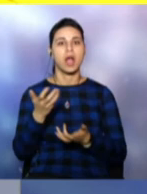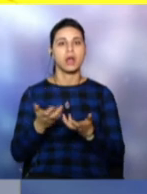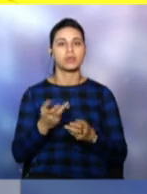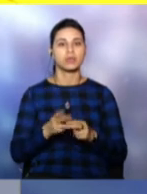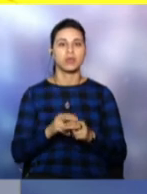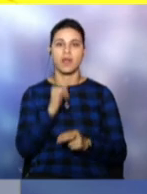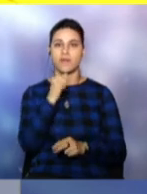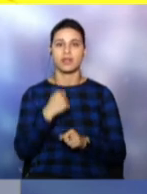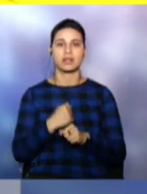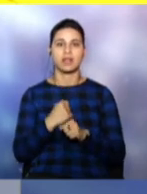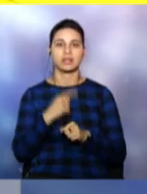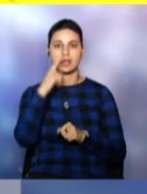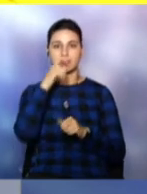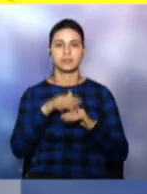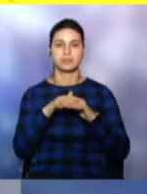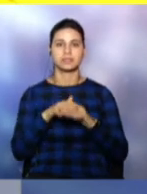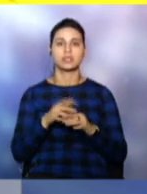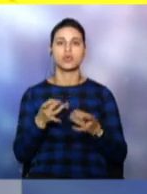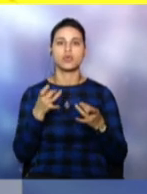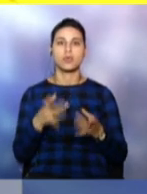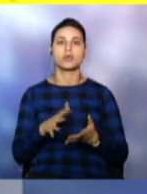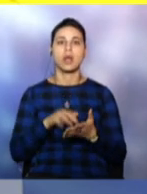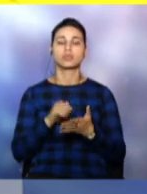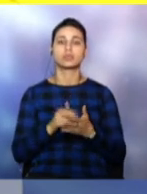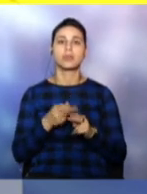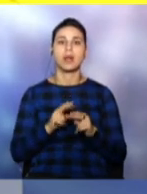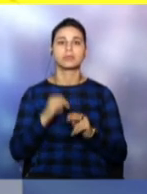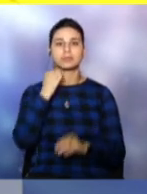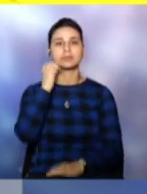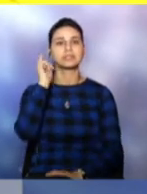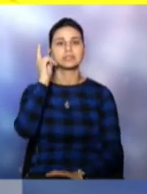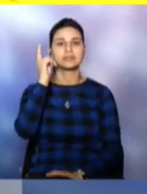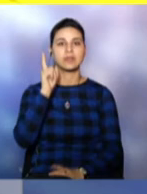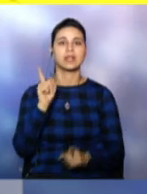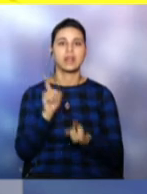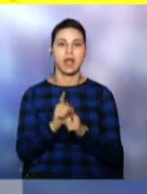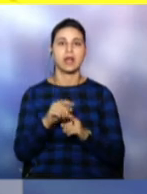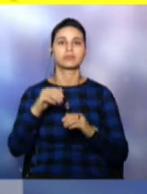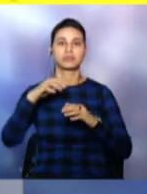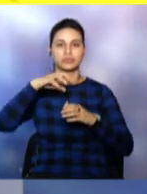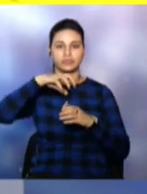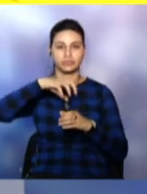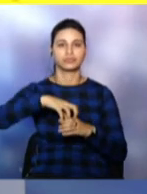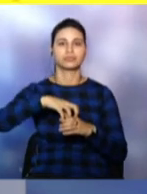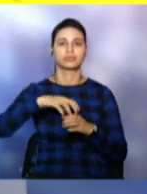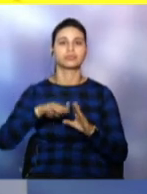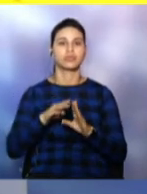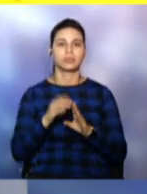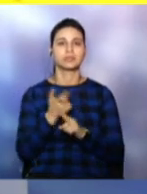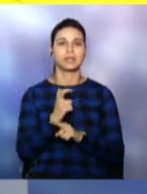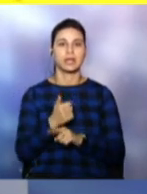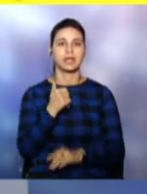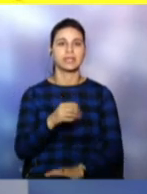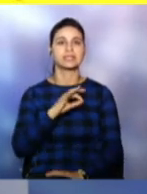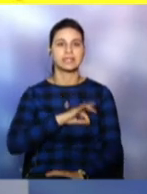ვერ გააკეთებს წნილების შემთხვევაში, უბრალოდ გაფუჭდება. ამიტომ მამაპაპურად ჩატენილი თიხის ჭურჭელში გაცილებით უფრო